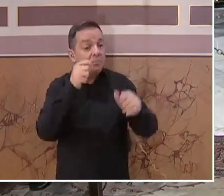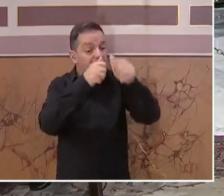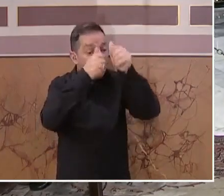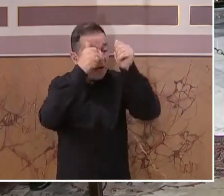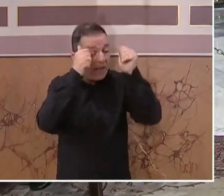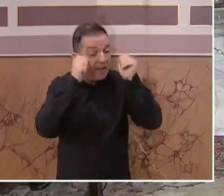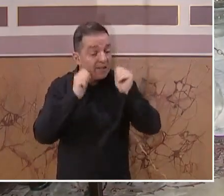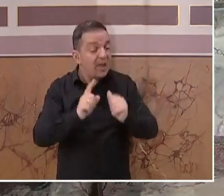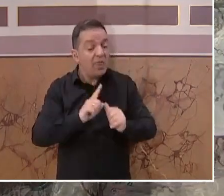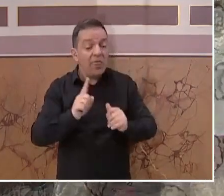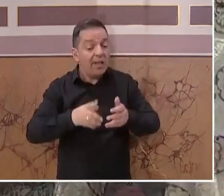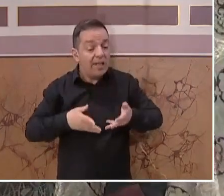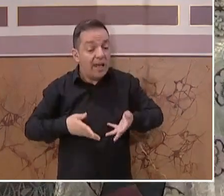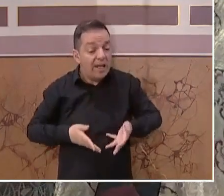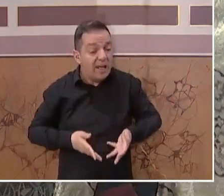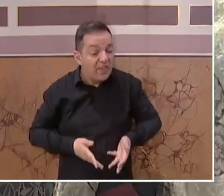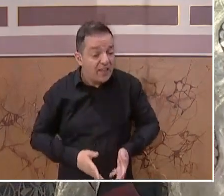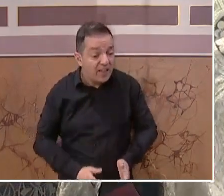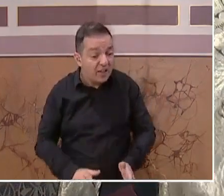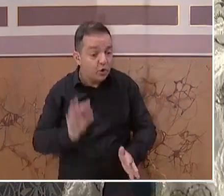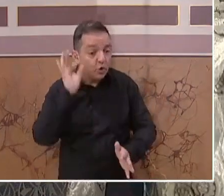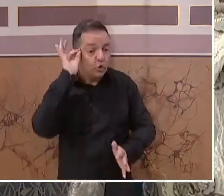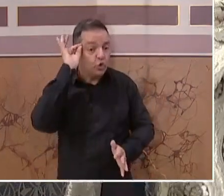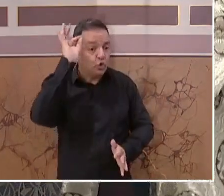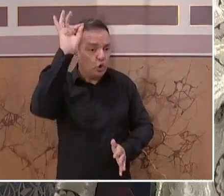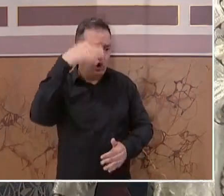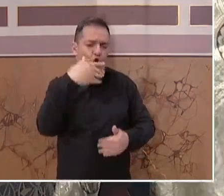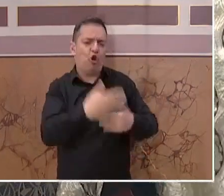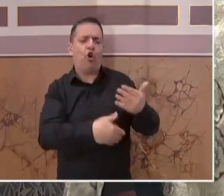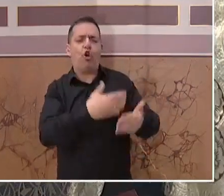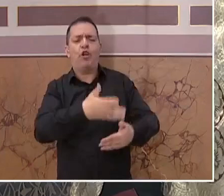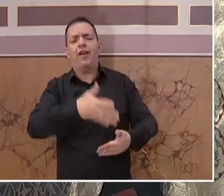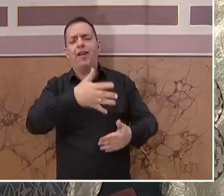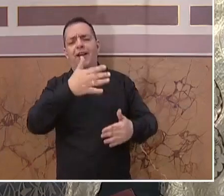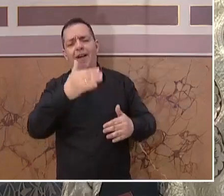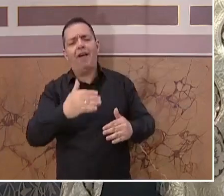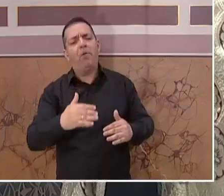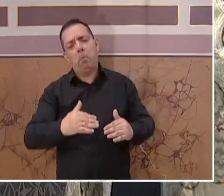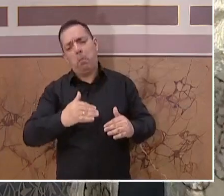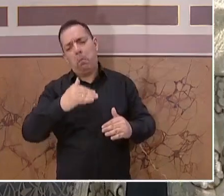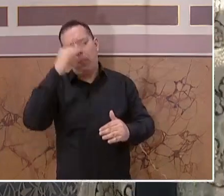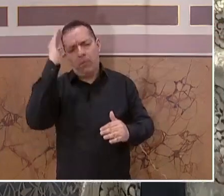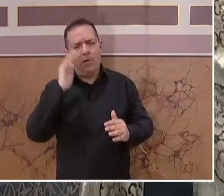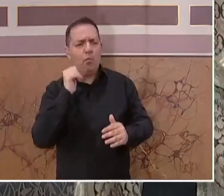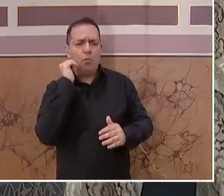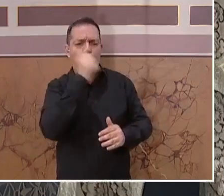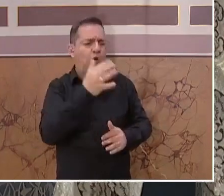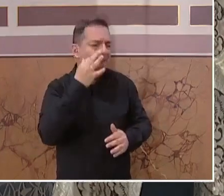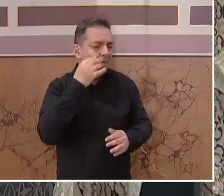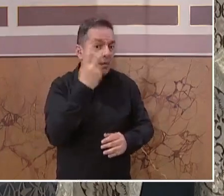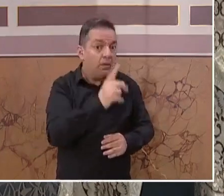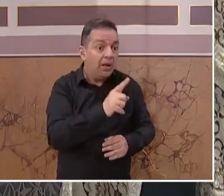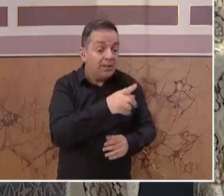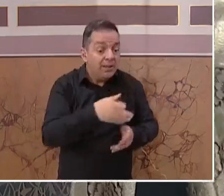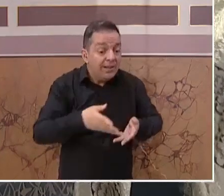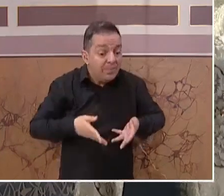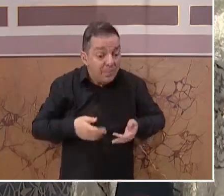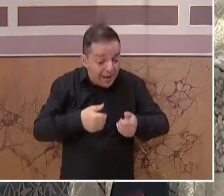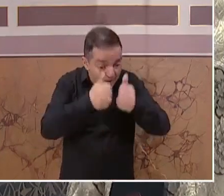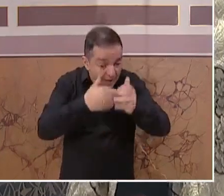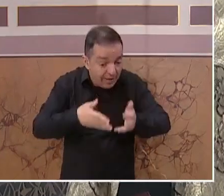δεν γεννήθηκες για εσένα, για τον Θεό ζούσες, για να υπηρετήσεις